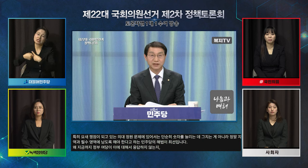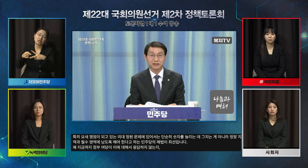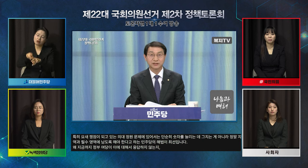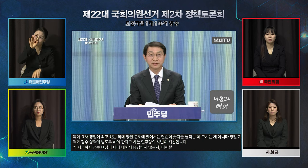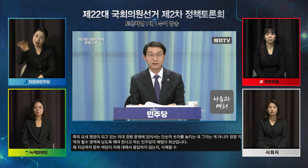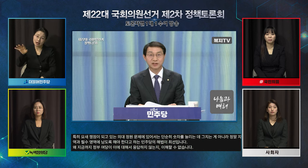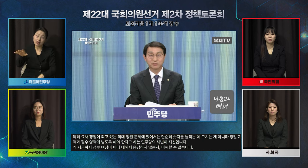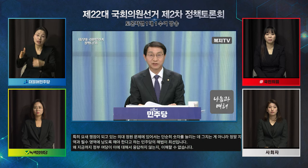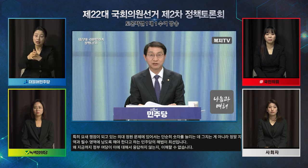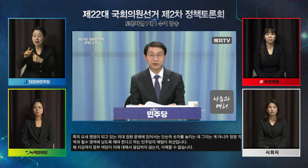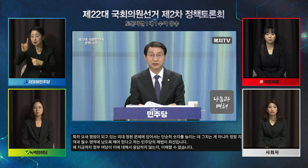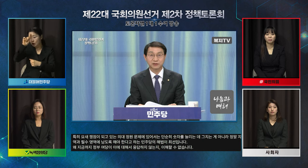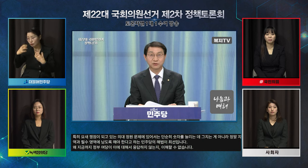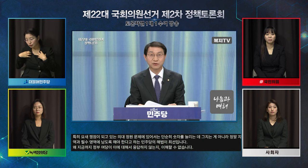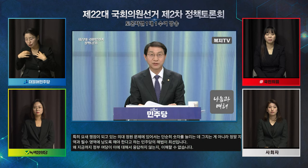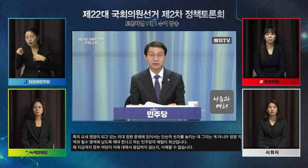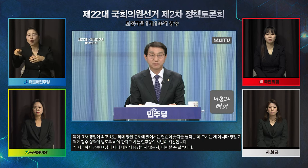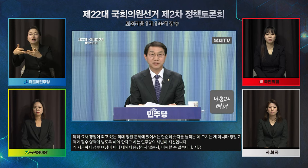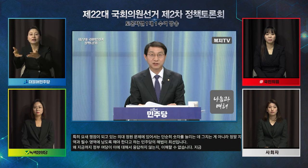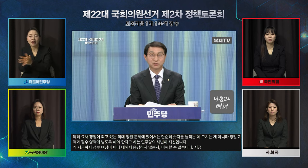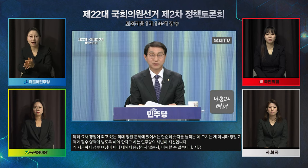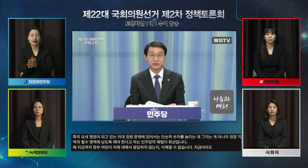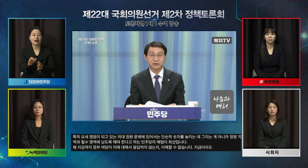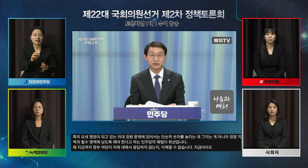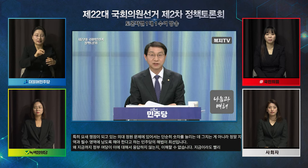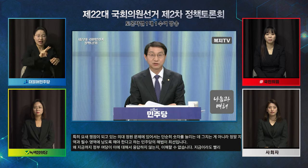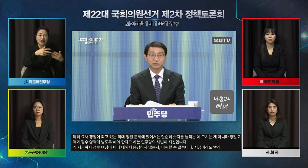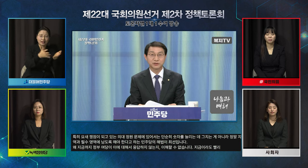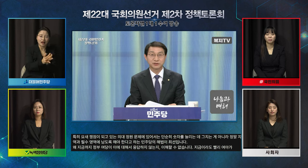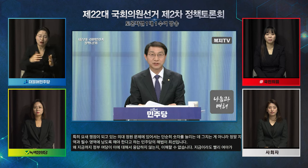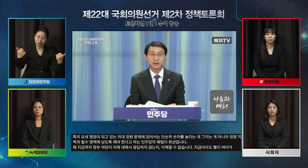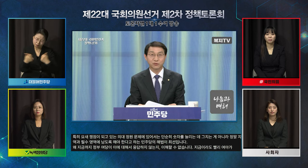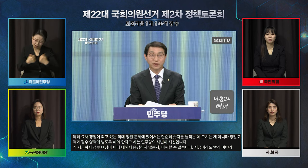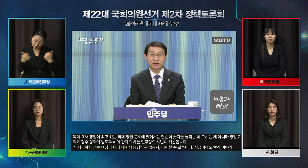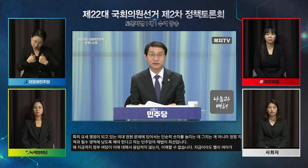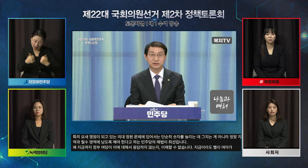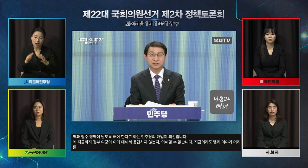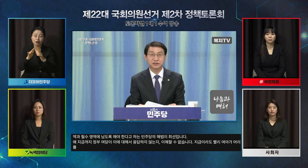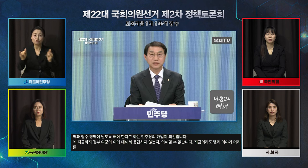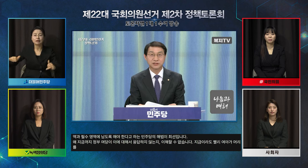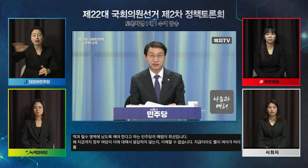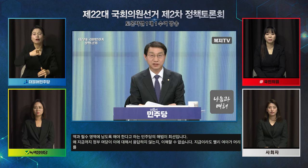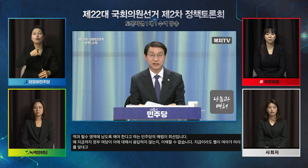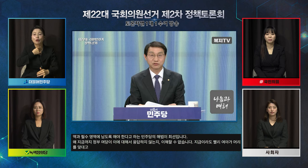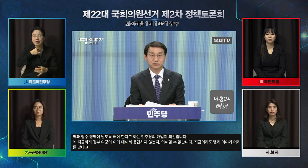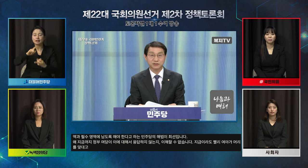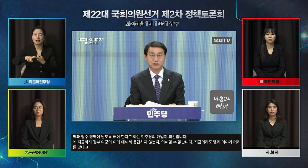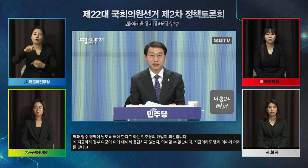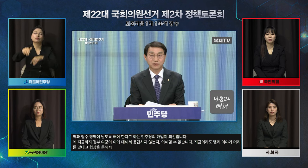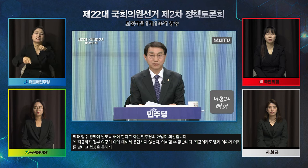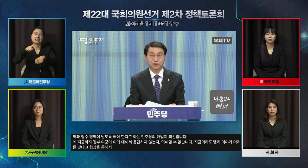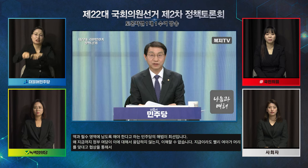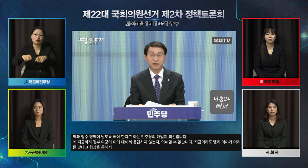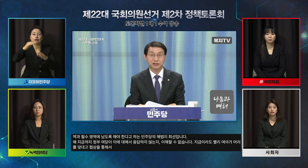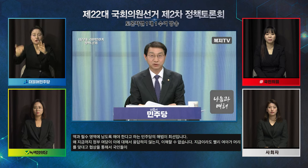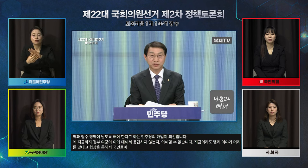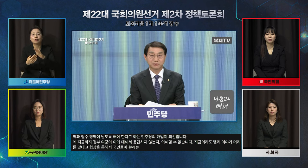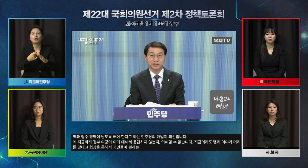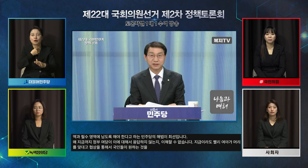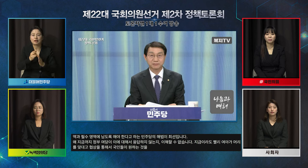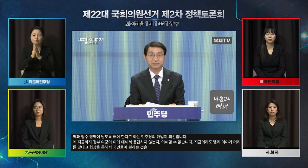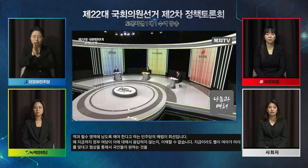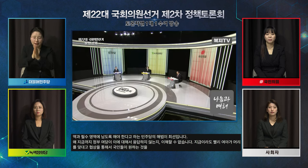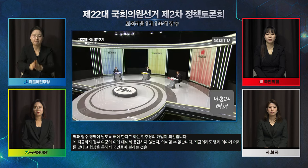지금이라도 빨리 여야가 머리를 맞대고 협상을 통해서 국민들이 원하는 것을 실현해 줄 것을 강곡하게